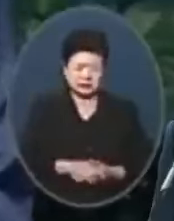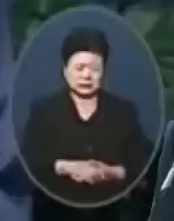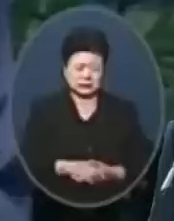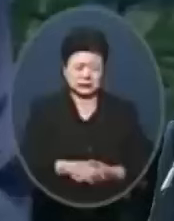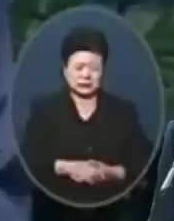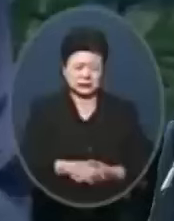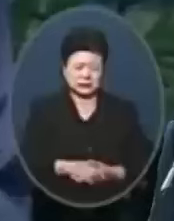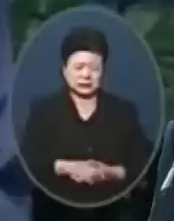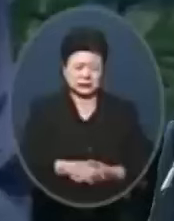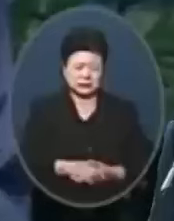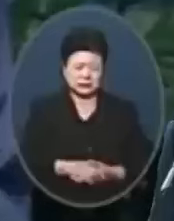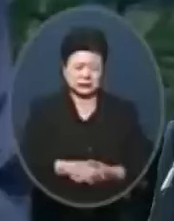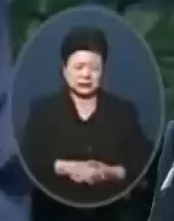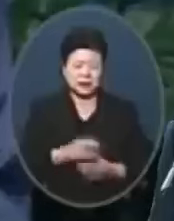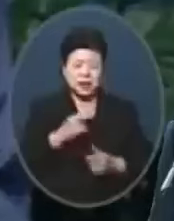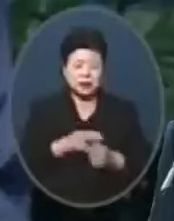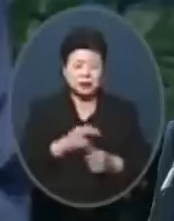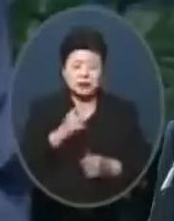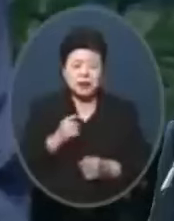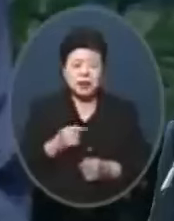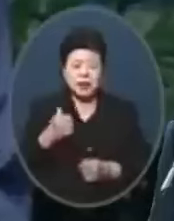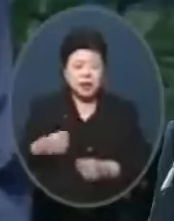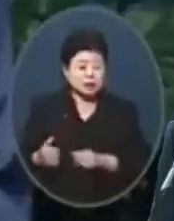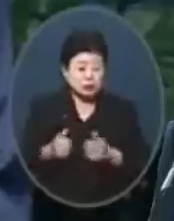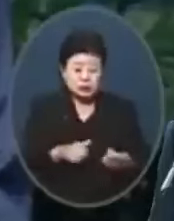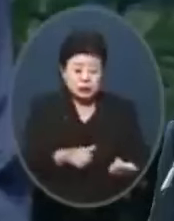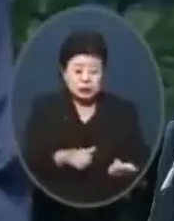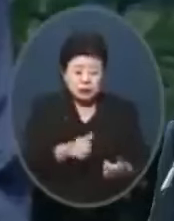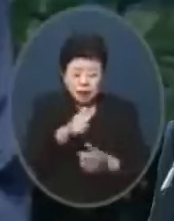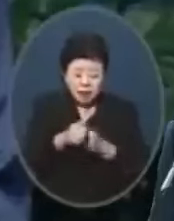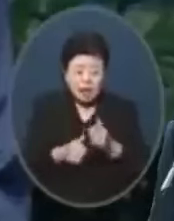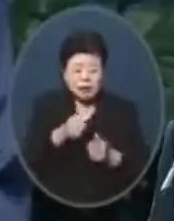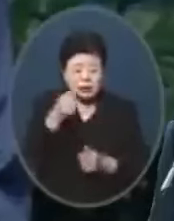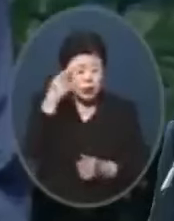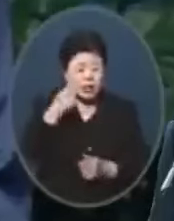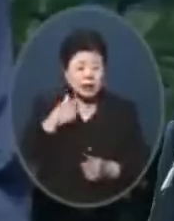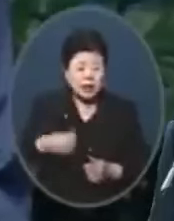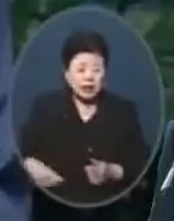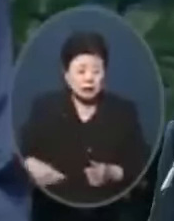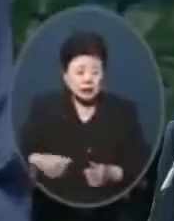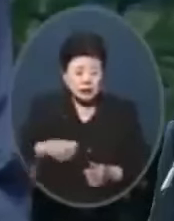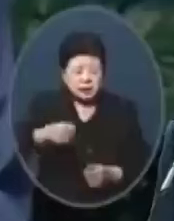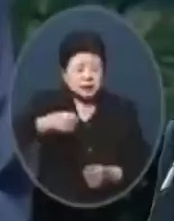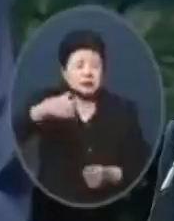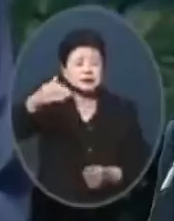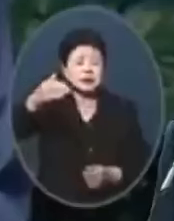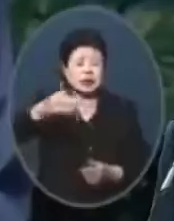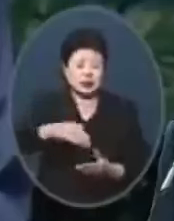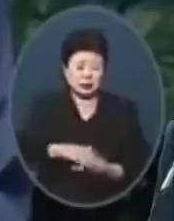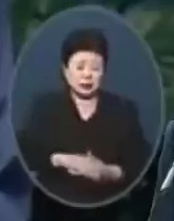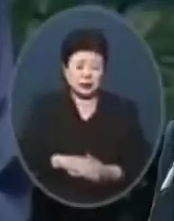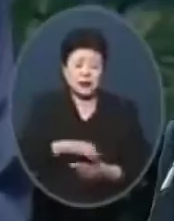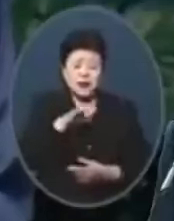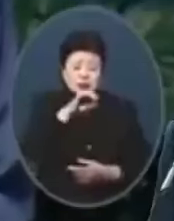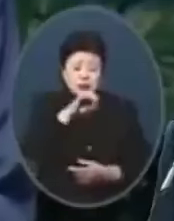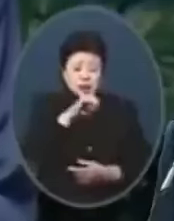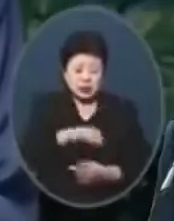그래서 그 교수가 한 말처럼 자기 아들이 죽어서 하나님 왜 내 아들을 안 지켜줬냐고